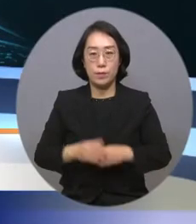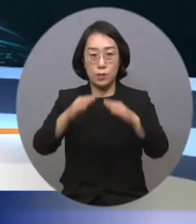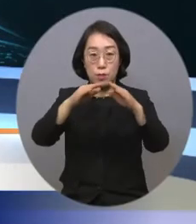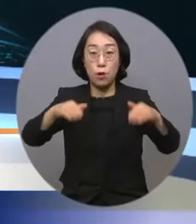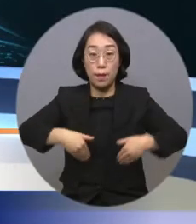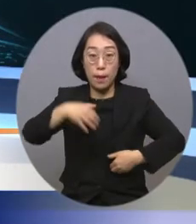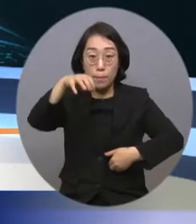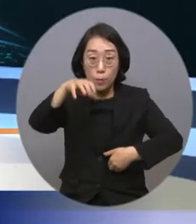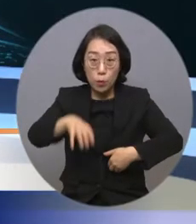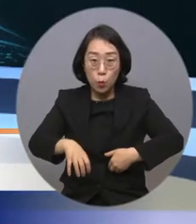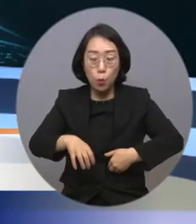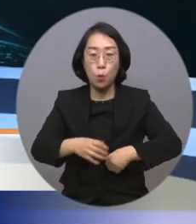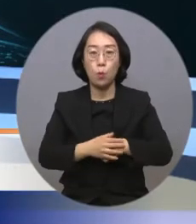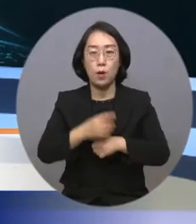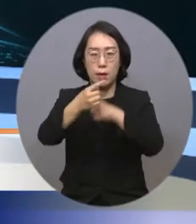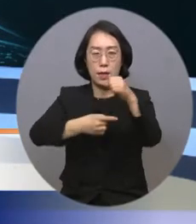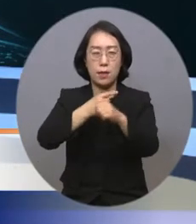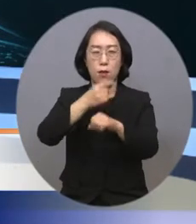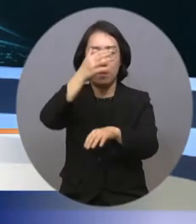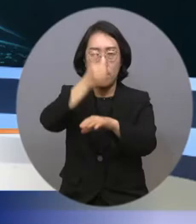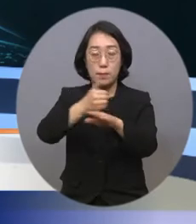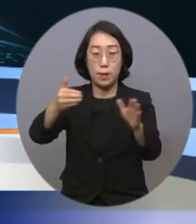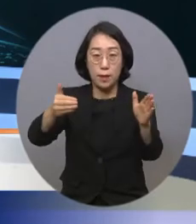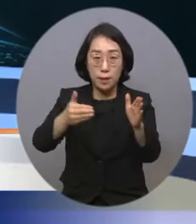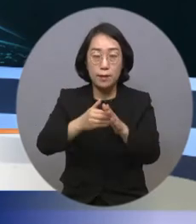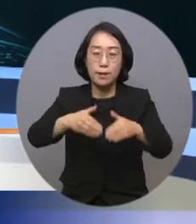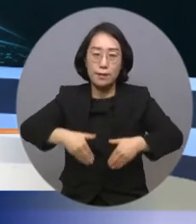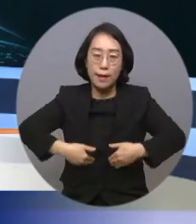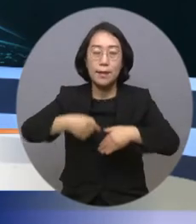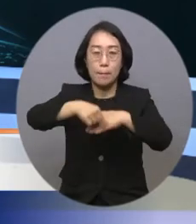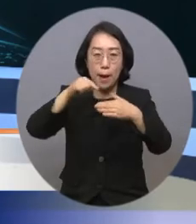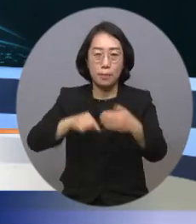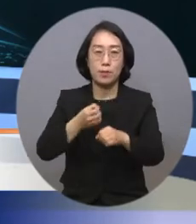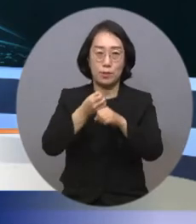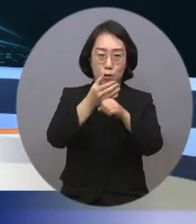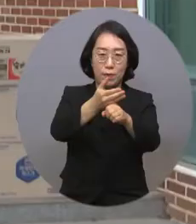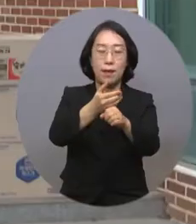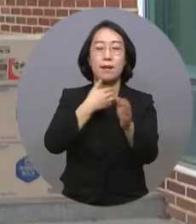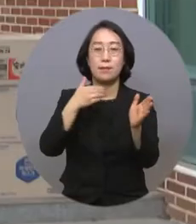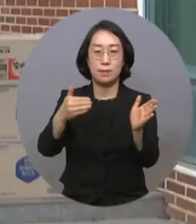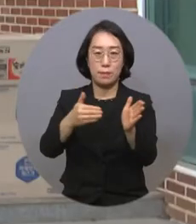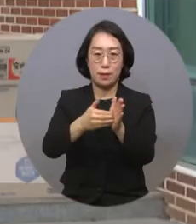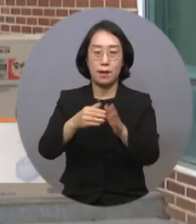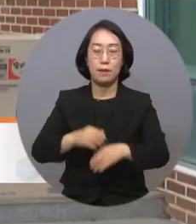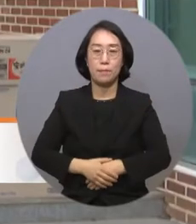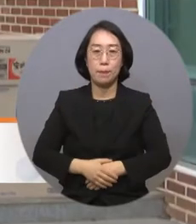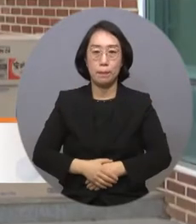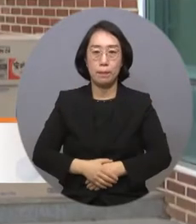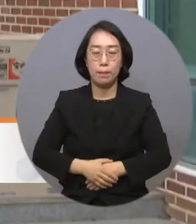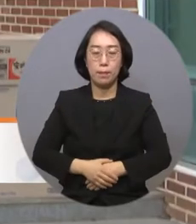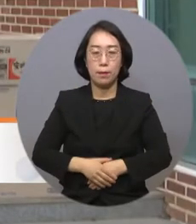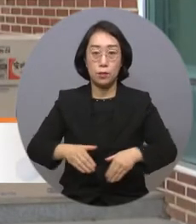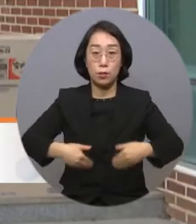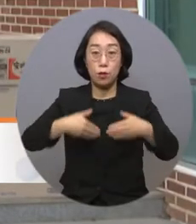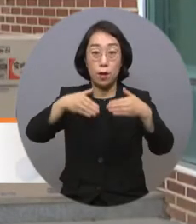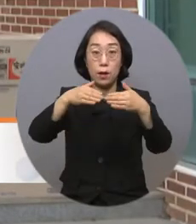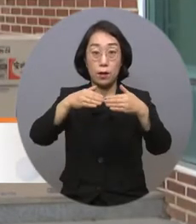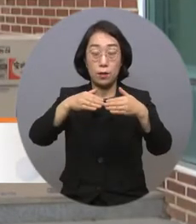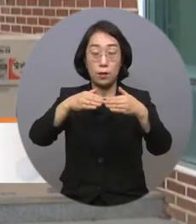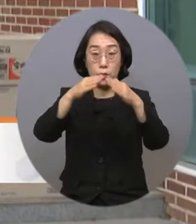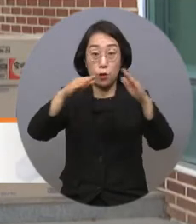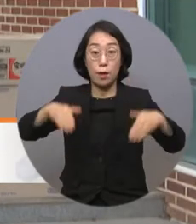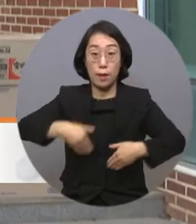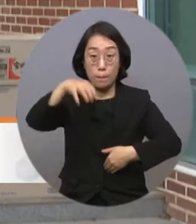전라남도가 연말연시를 맞아 사회복지시설에 따뜻한 마음을 전달했습니다. 김영록 전라남도지사가